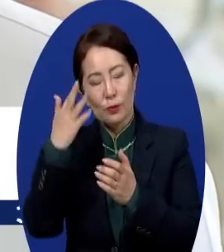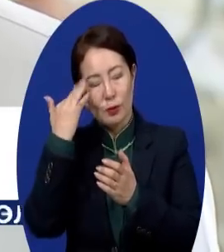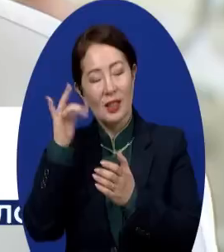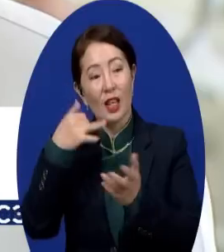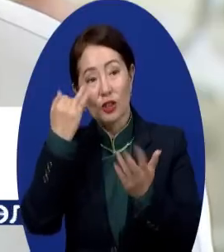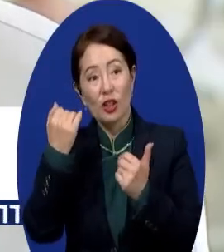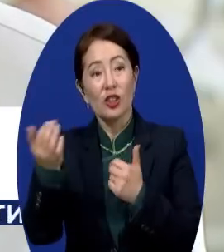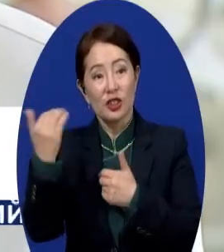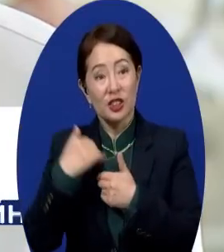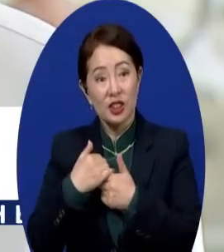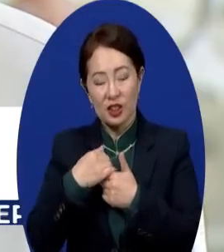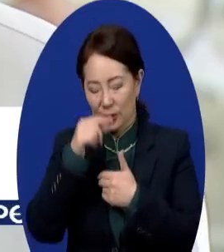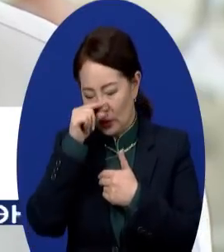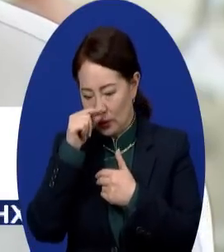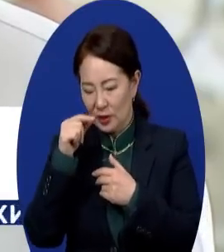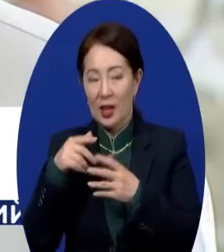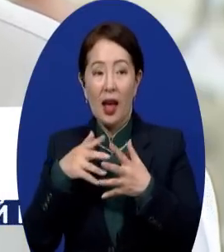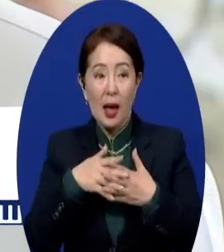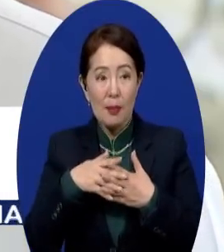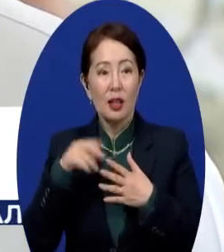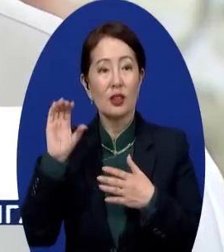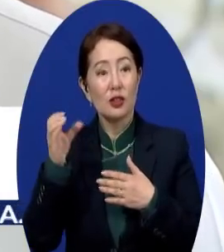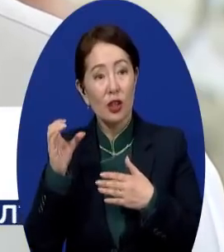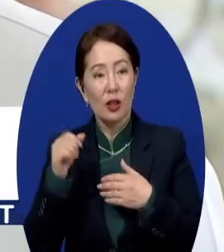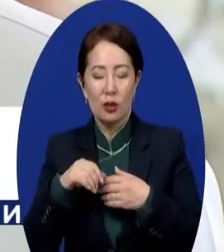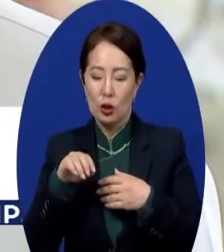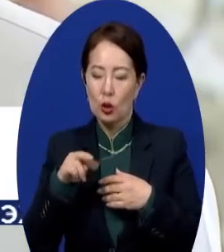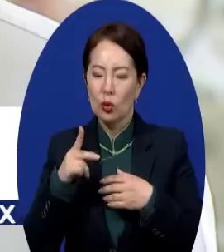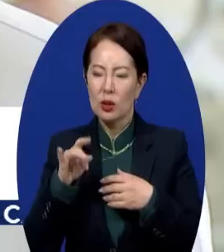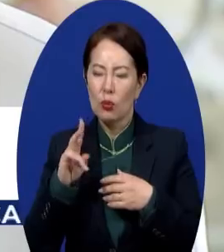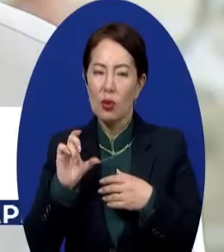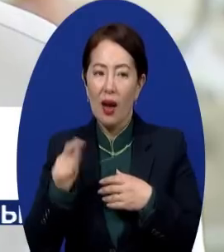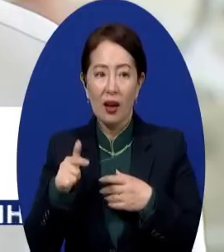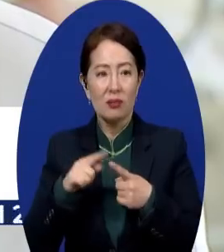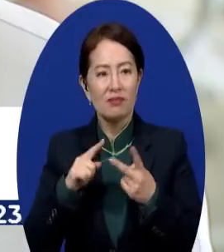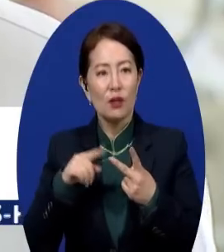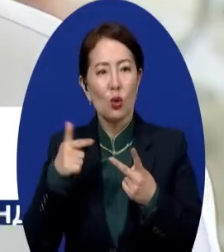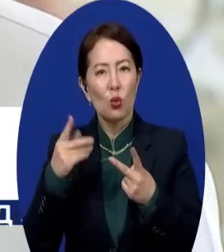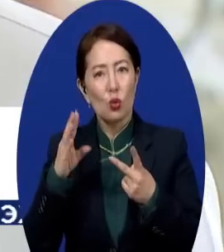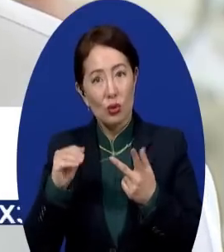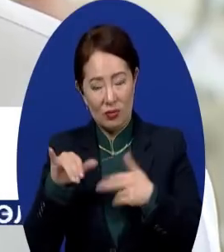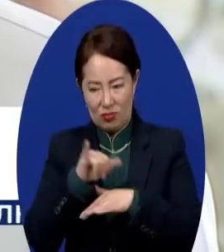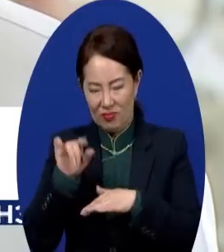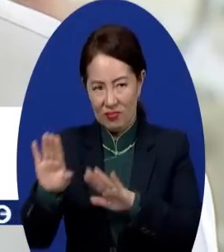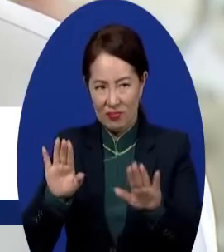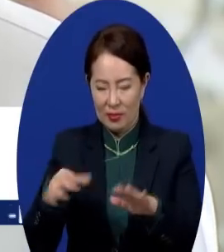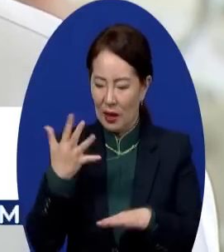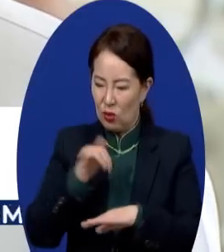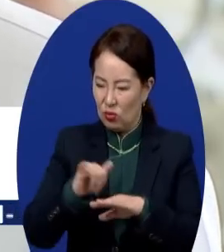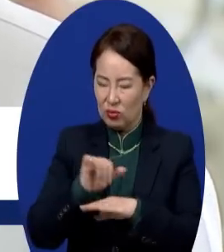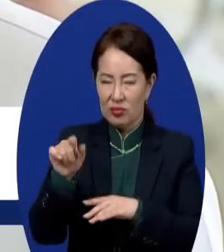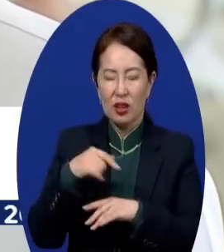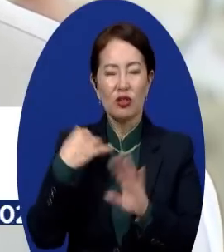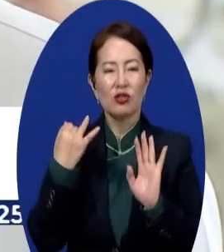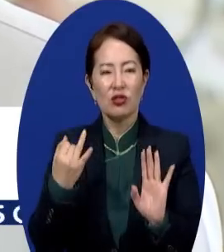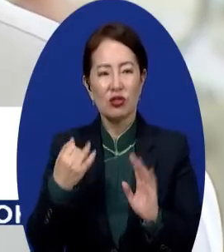ирэх гэж байна. За Оросын албаны улс Америк, Солонгос одоо Люксембург гүрж гисэн одоо те улсуудаас бол нийт 5 улсаас бол